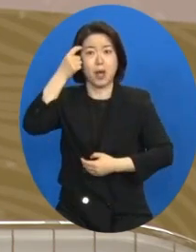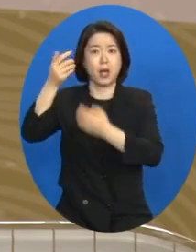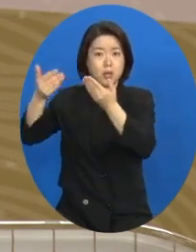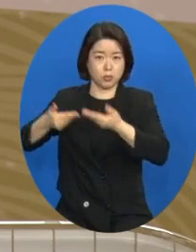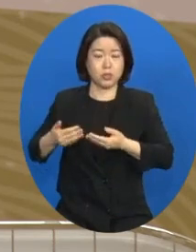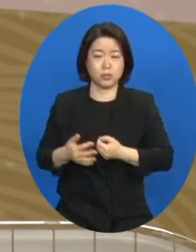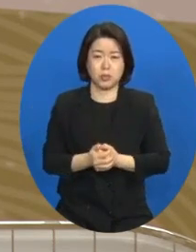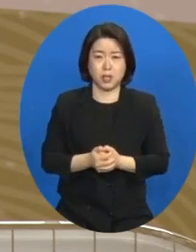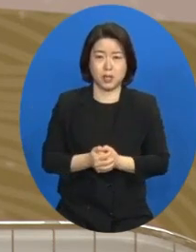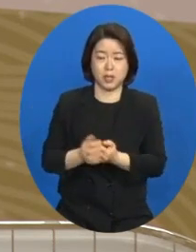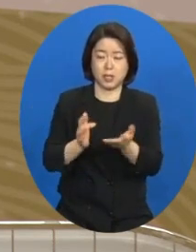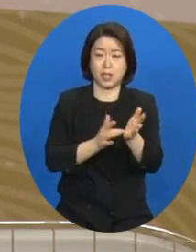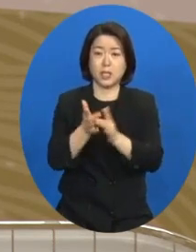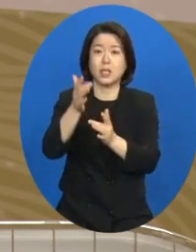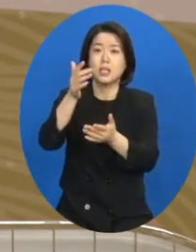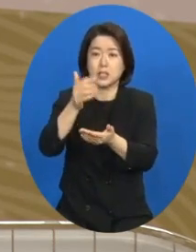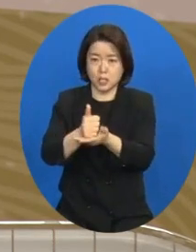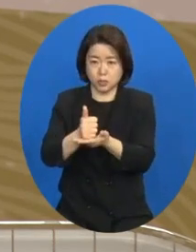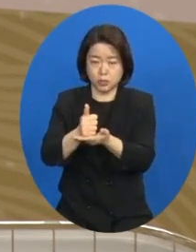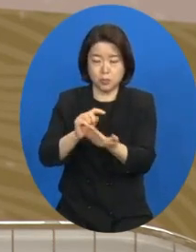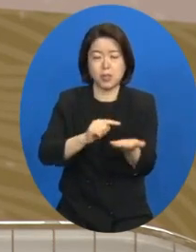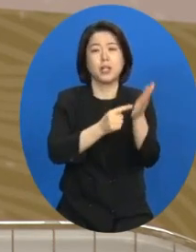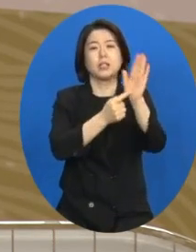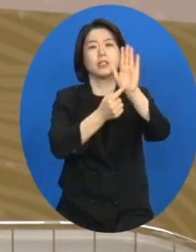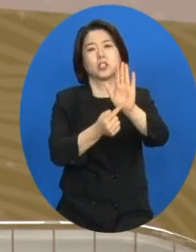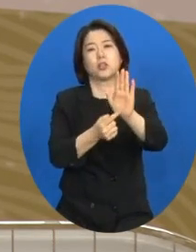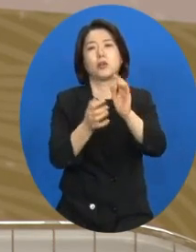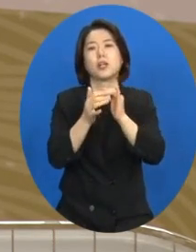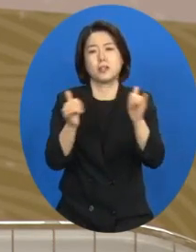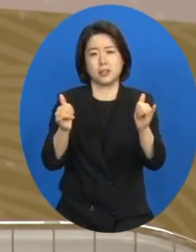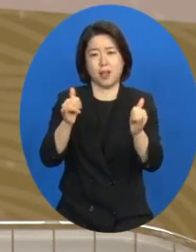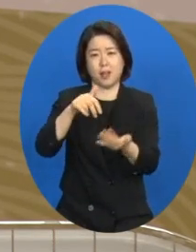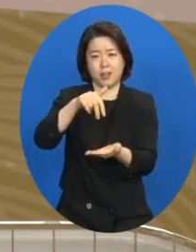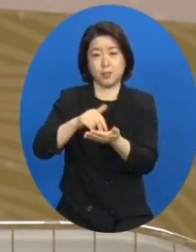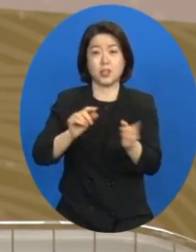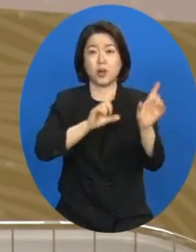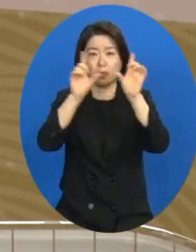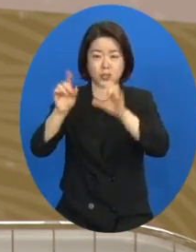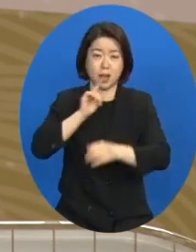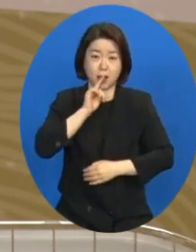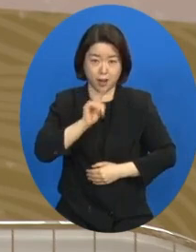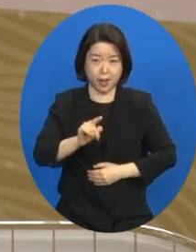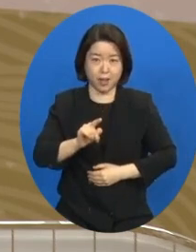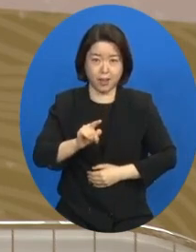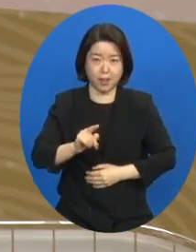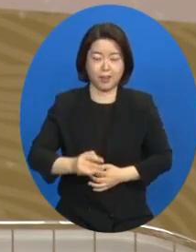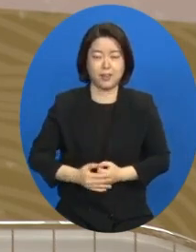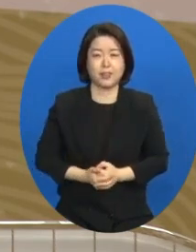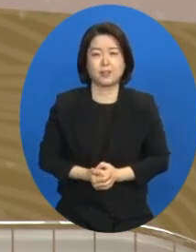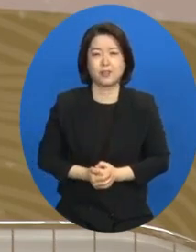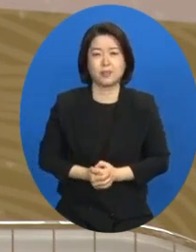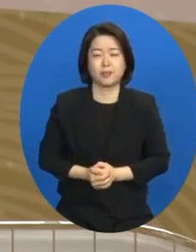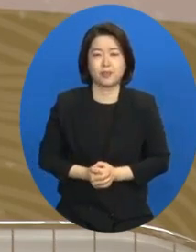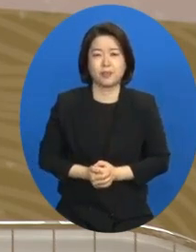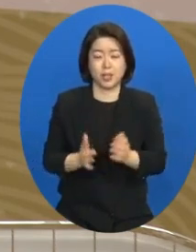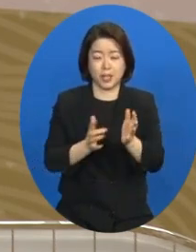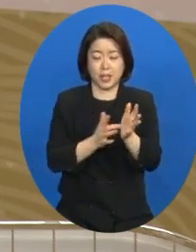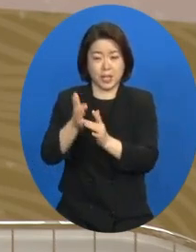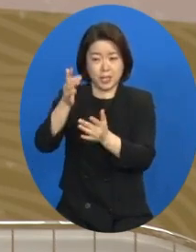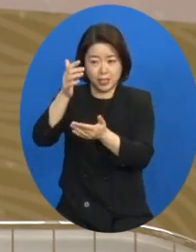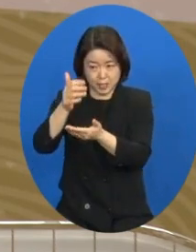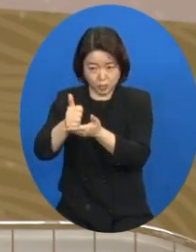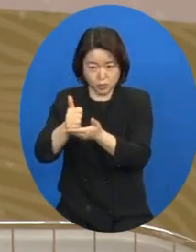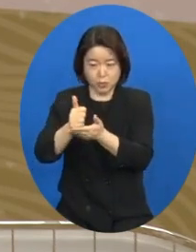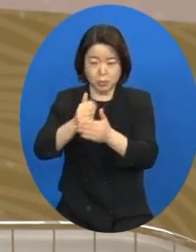예수님을 드러내는 자로 살라는 거죠 여러분 예수님의 공생애 는 3대